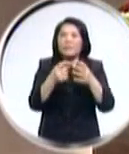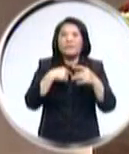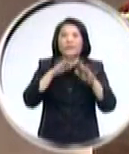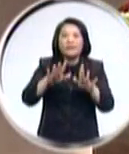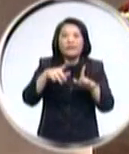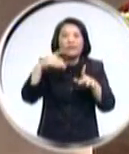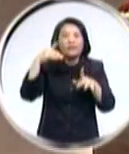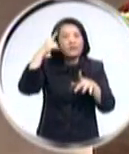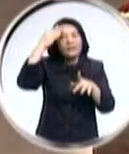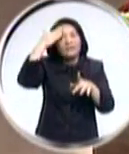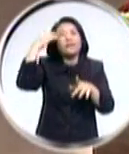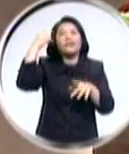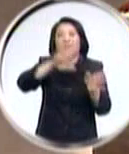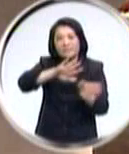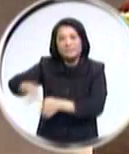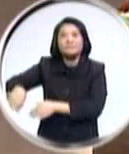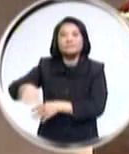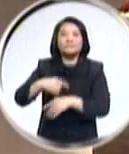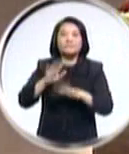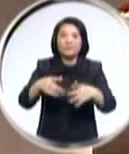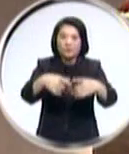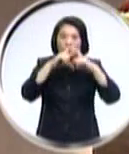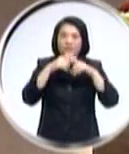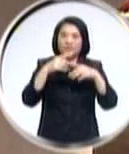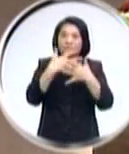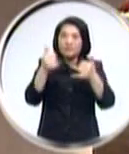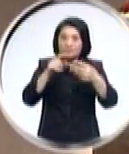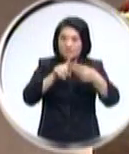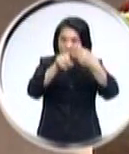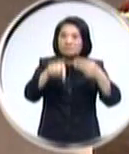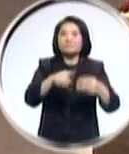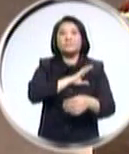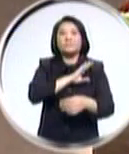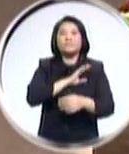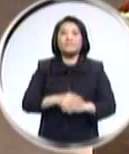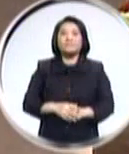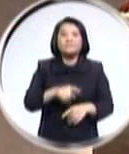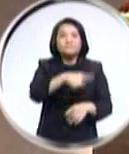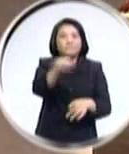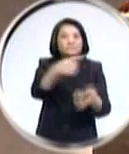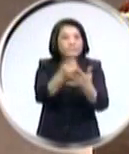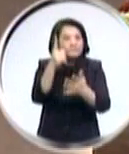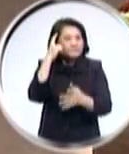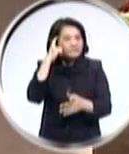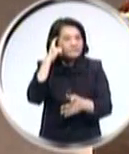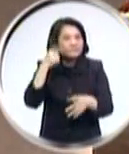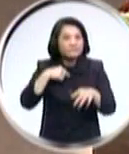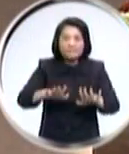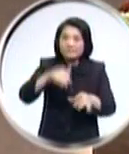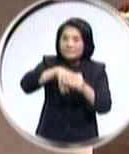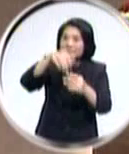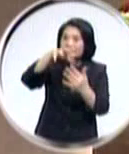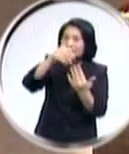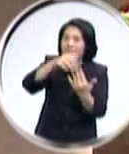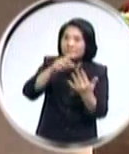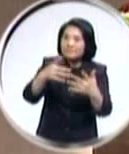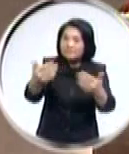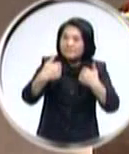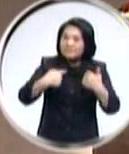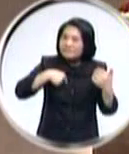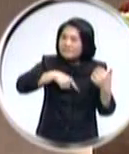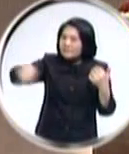暂时忘掉，让我们回归到民主的本质，冷静地想一想。这一次的选举对我